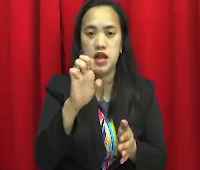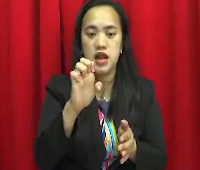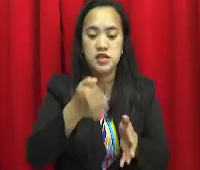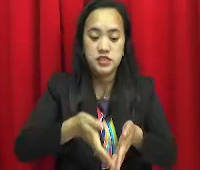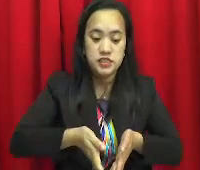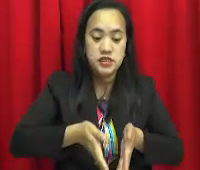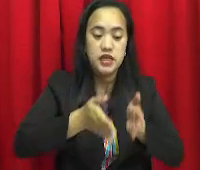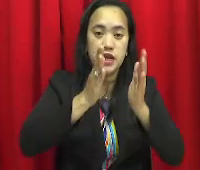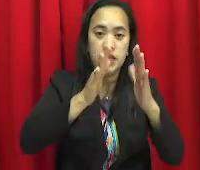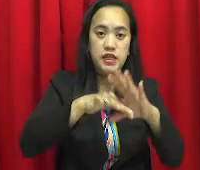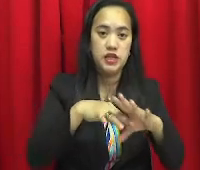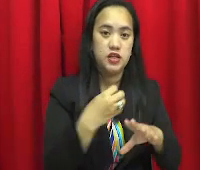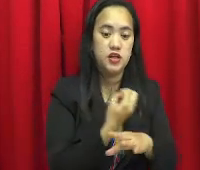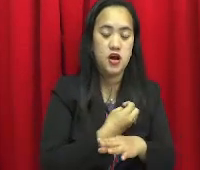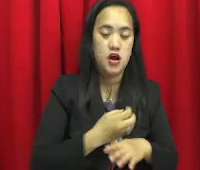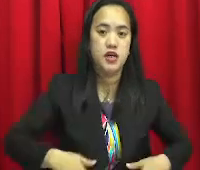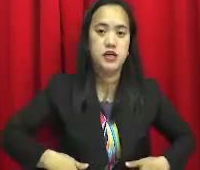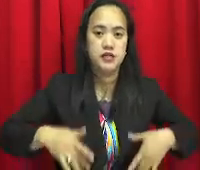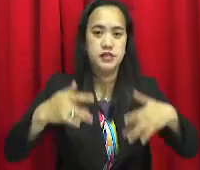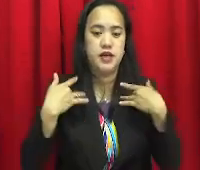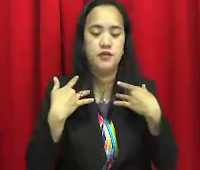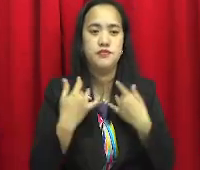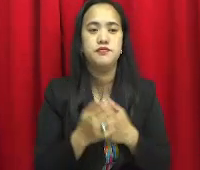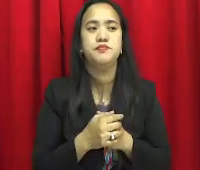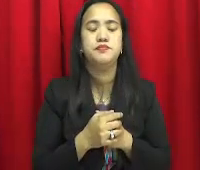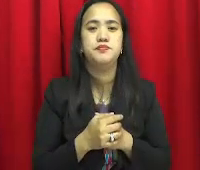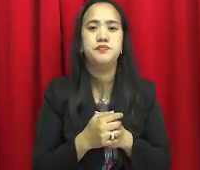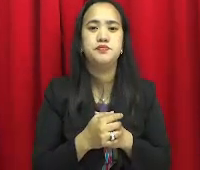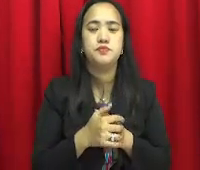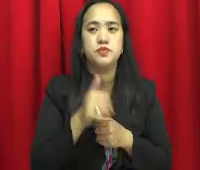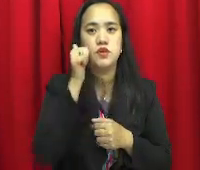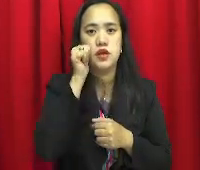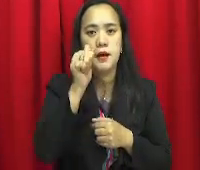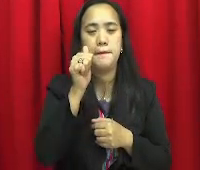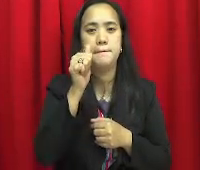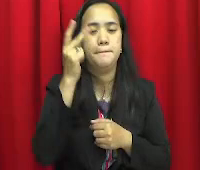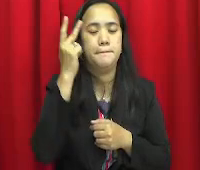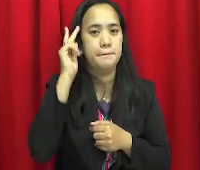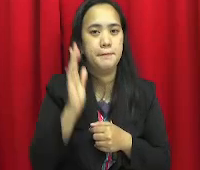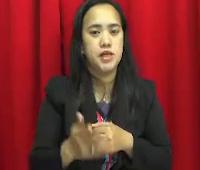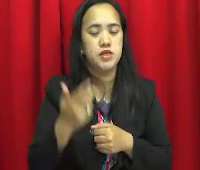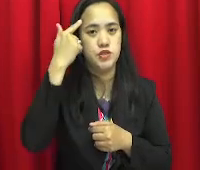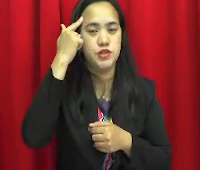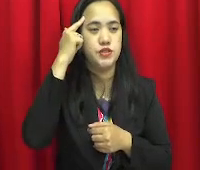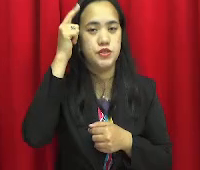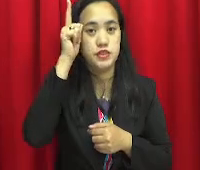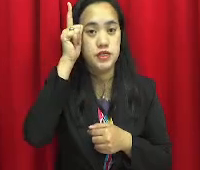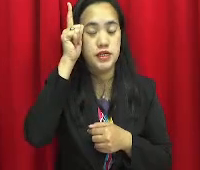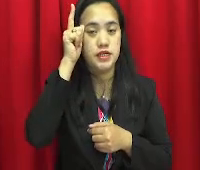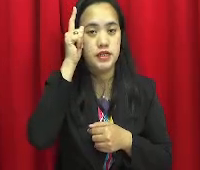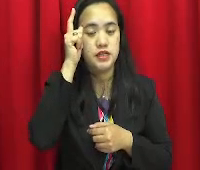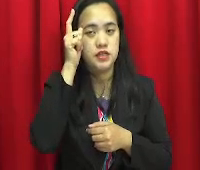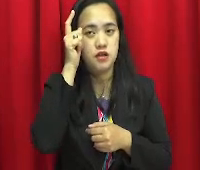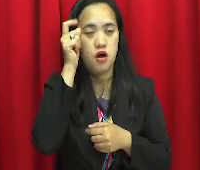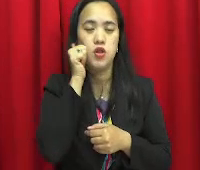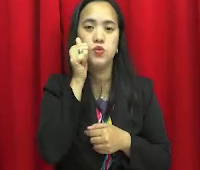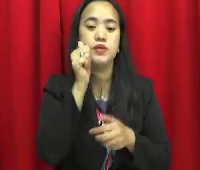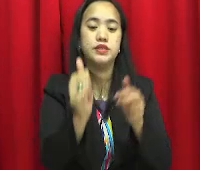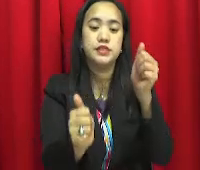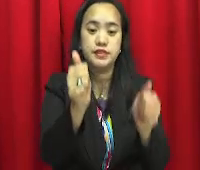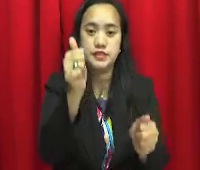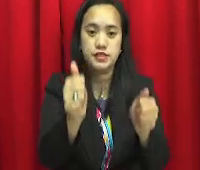know, para bang ako nagda-drive ako maraming beses sa expressway.